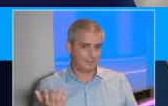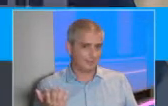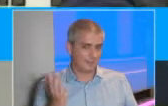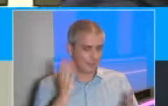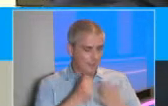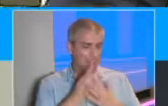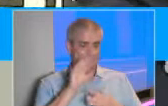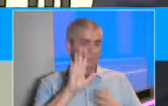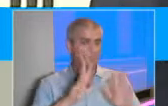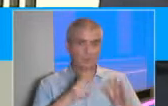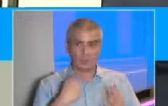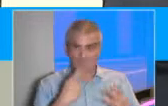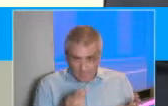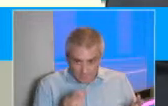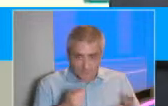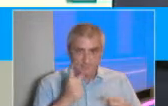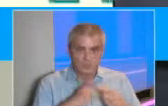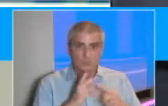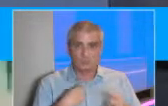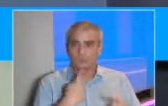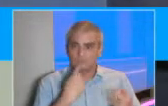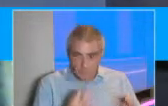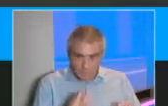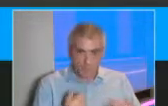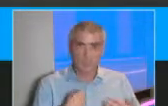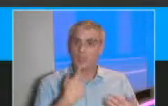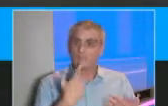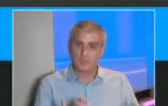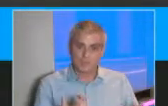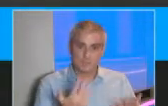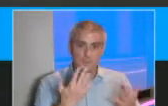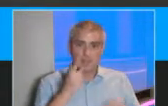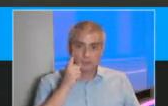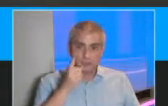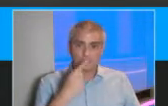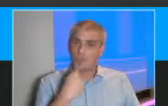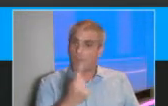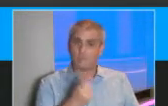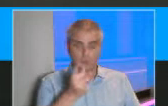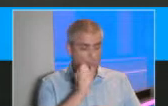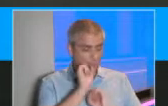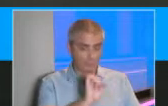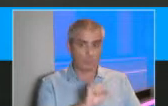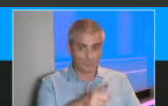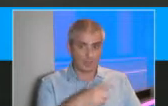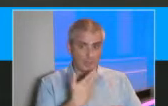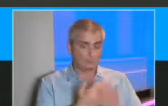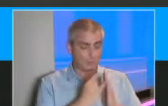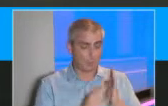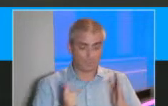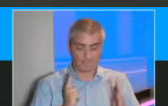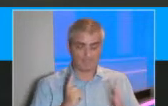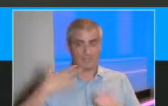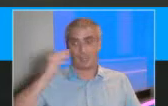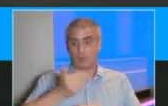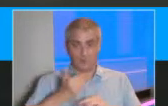עד ל-25 באוגוסט. עניתי, זה בדיוק מה שאמרתי. אמרתי, כשאתה מצהיר, כשאתה תומך בהצעת חוק פרטית,